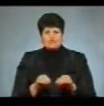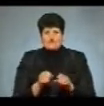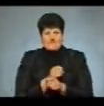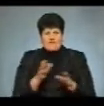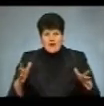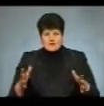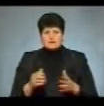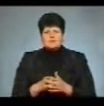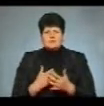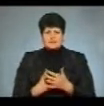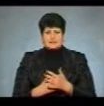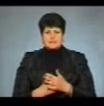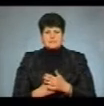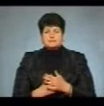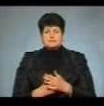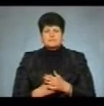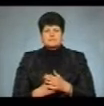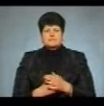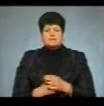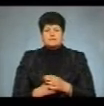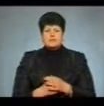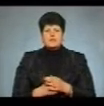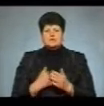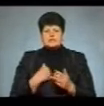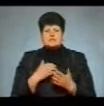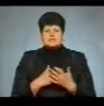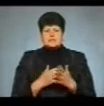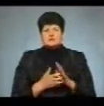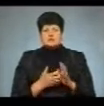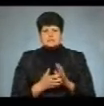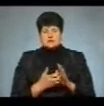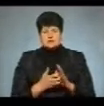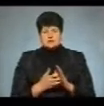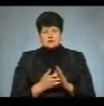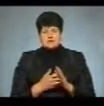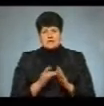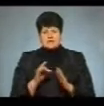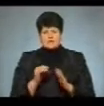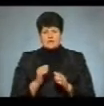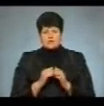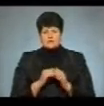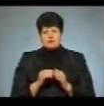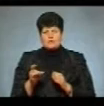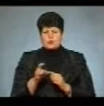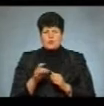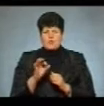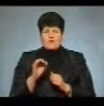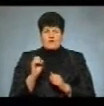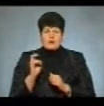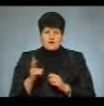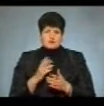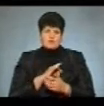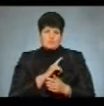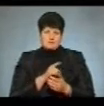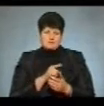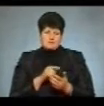зривів процесів виборів. У нас є достатньо резервів по кожному району, по кожному ОВК посилені резерви, і в місті